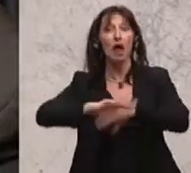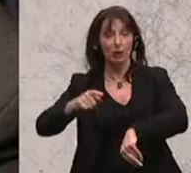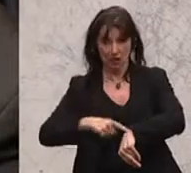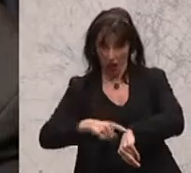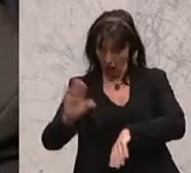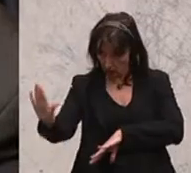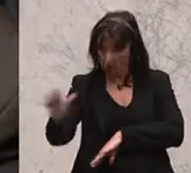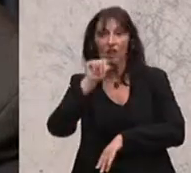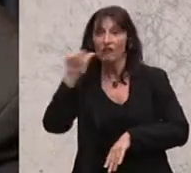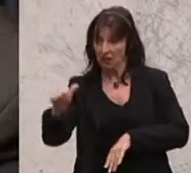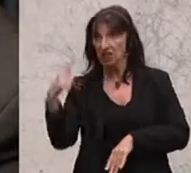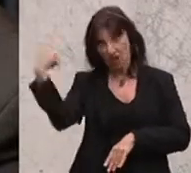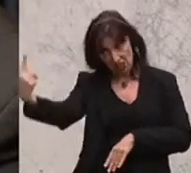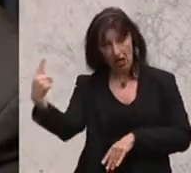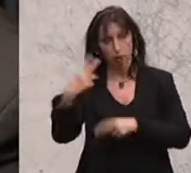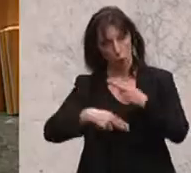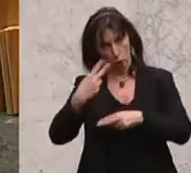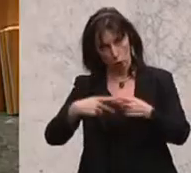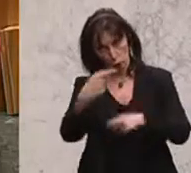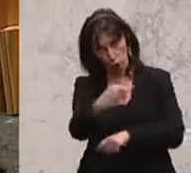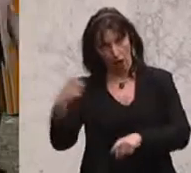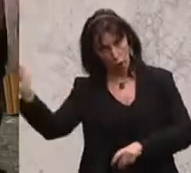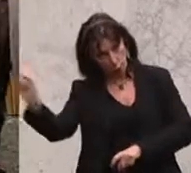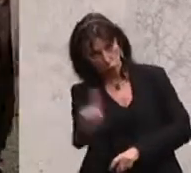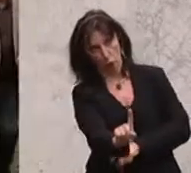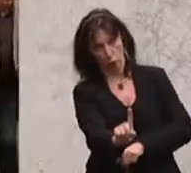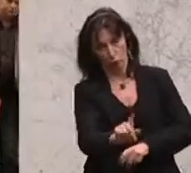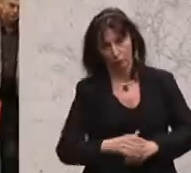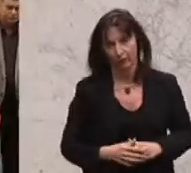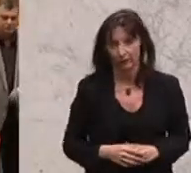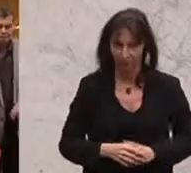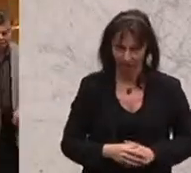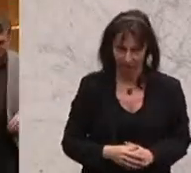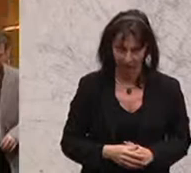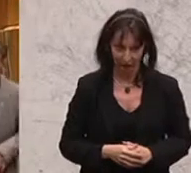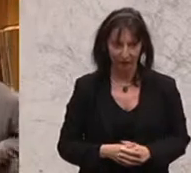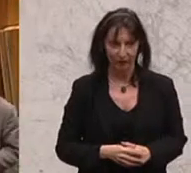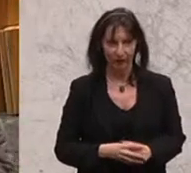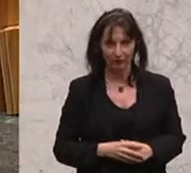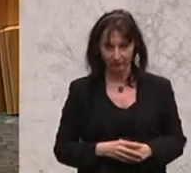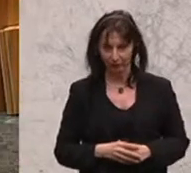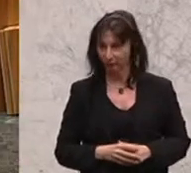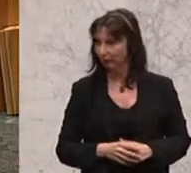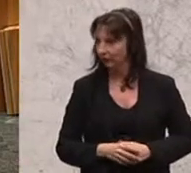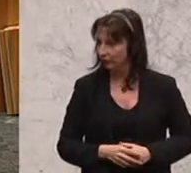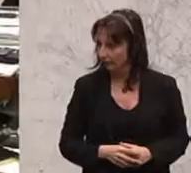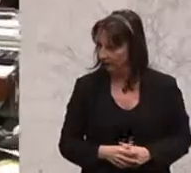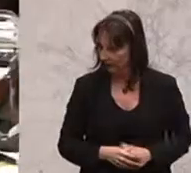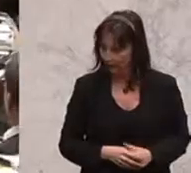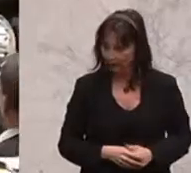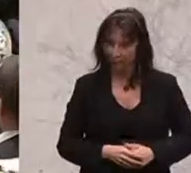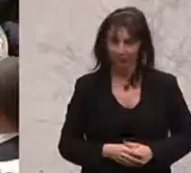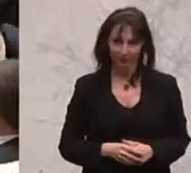ansonsten sehen wir uns im Untersuchungsausschuss. Werner Kogler ortet eine unerquickliche Verknüpfung zwischen Hypo-Desaster